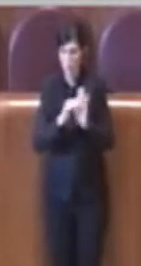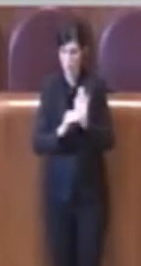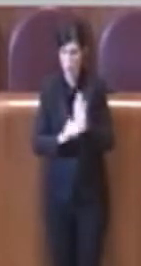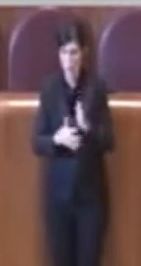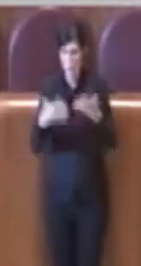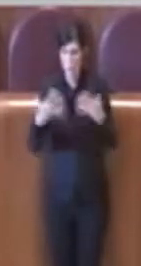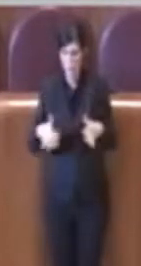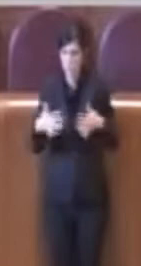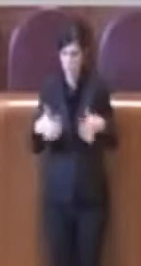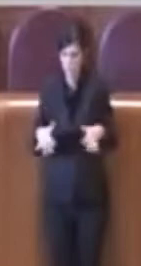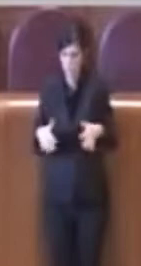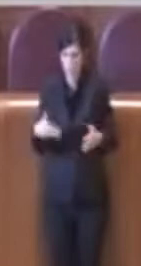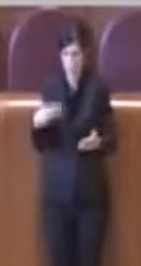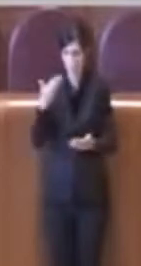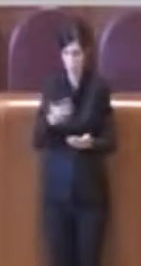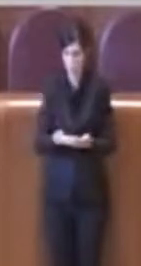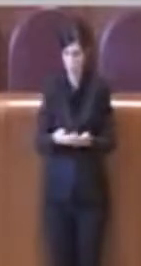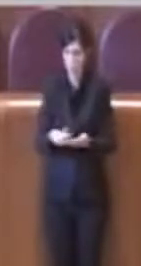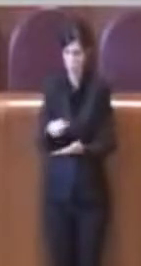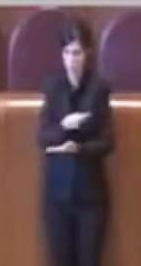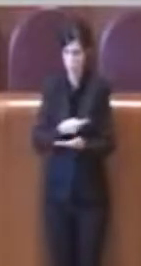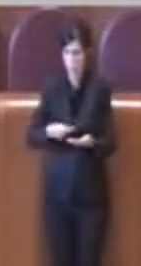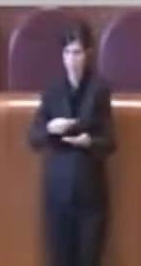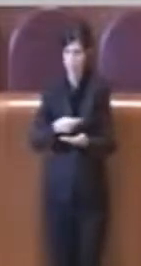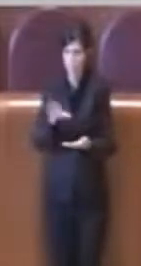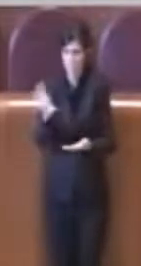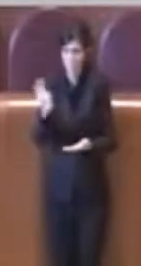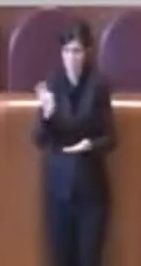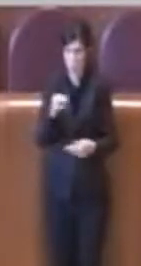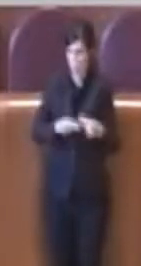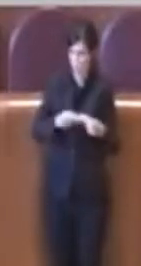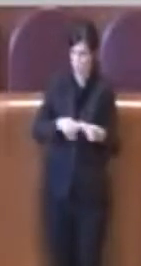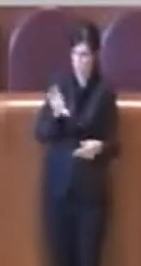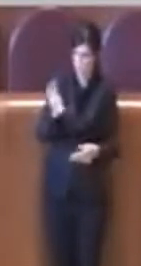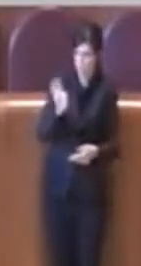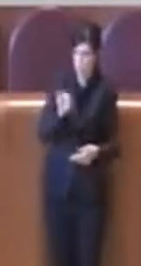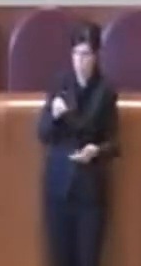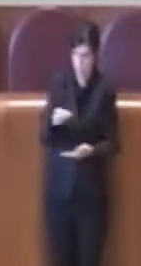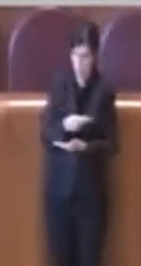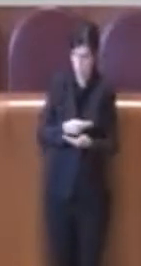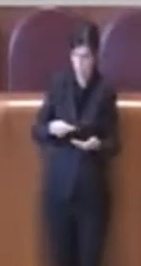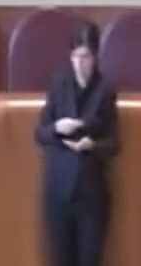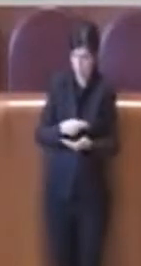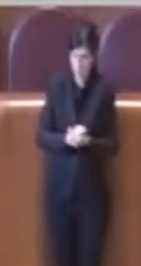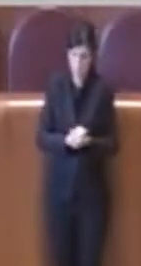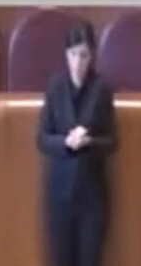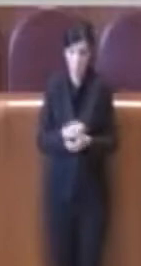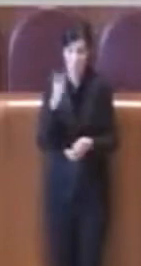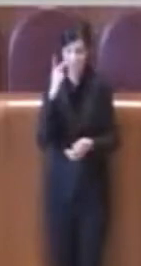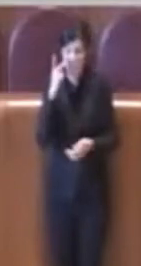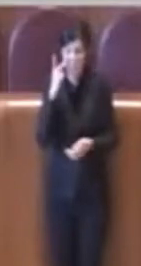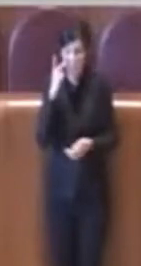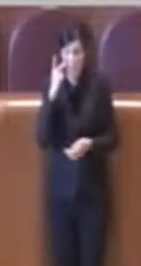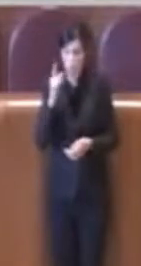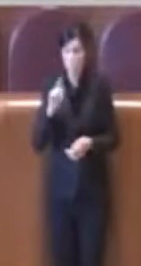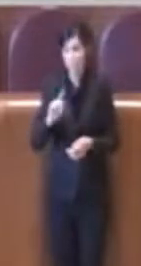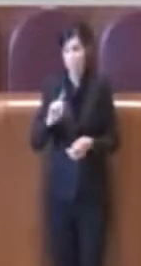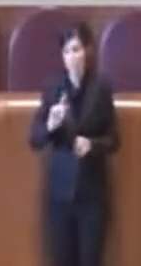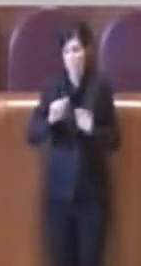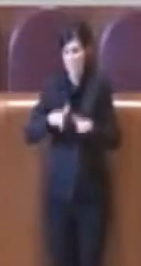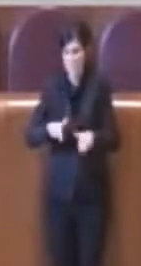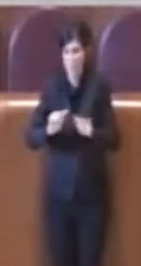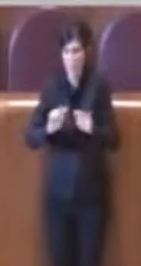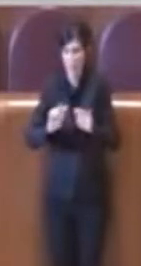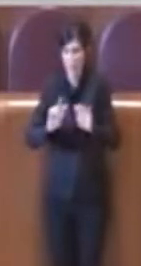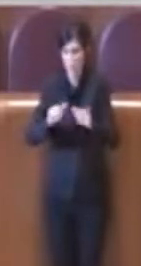proposta progettuale selezionata dall'amministrazione credo poi lo vedremo magari anche nelle prossime settimane